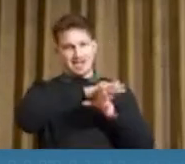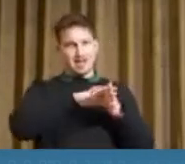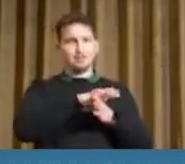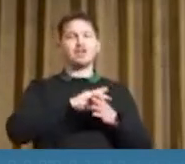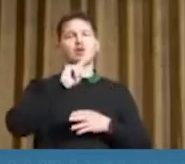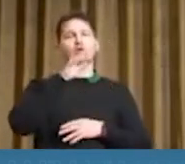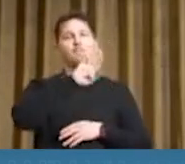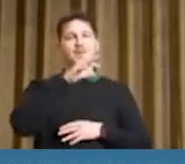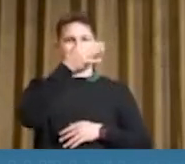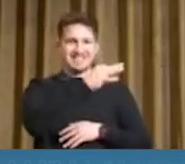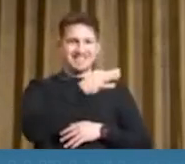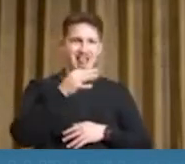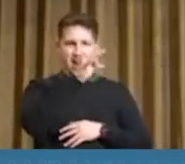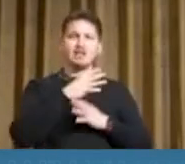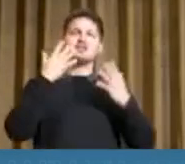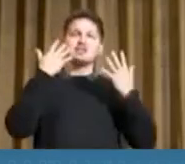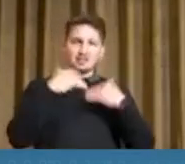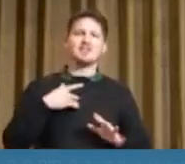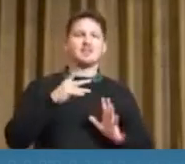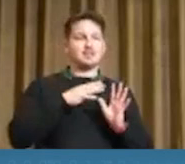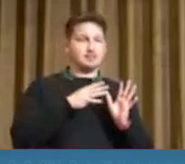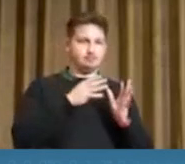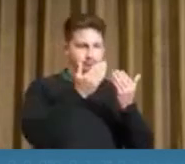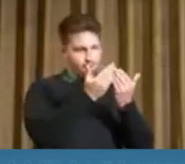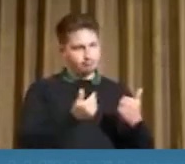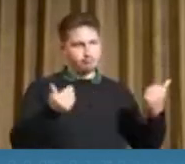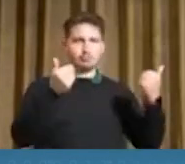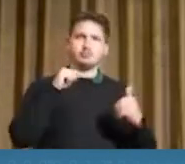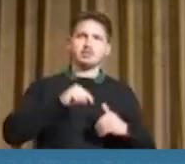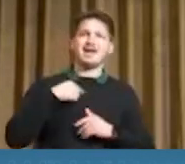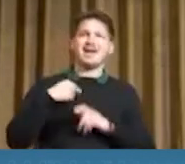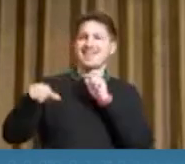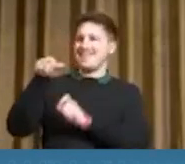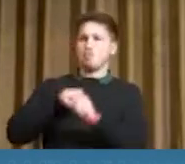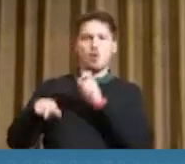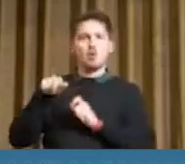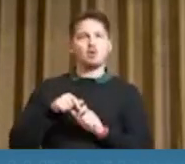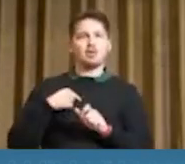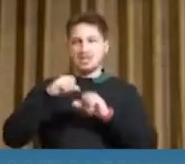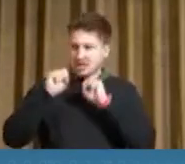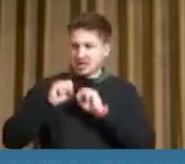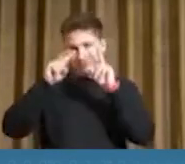PBMC isoliert, wo man dann auch noch mal ein bisschen mehr in Richtung der Immunologie gucken gucken kann.